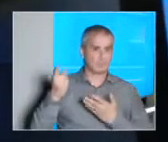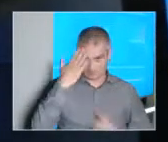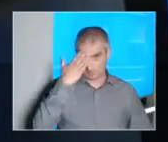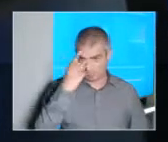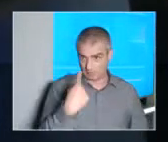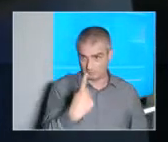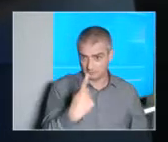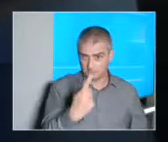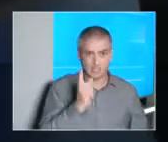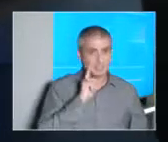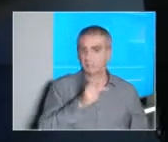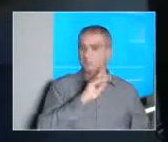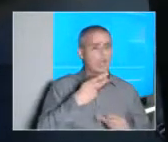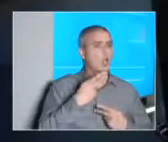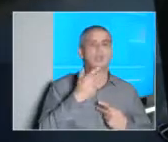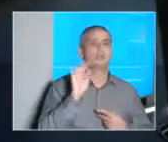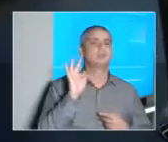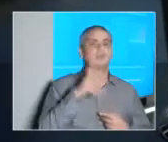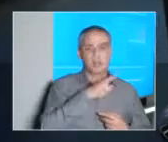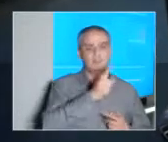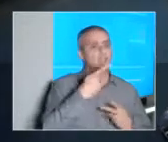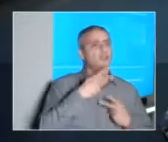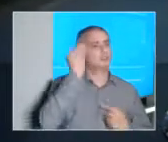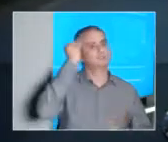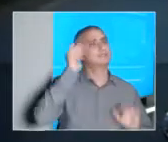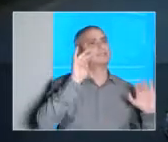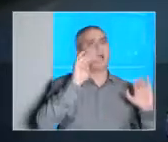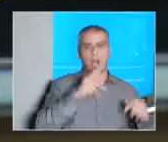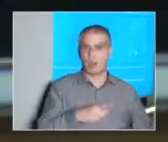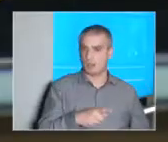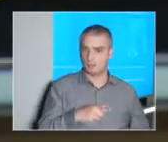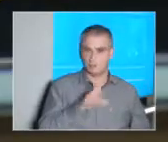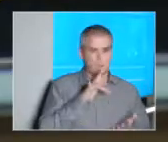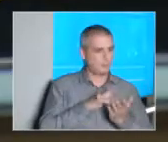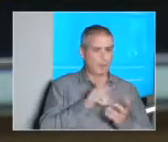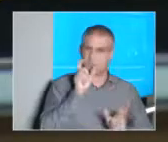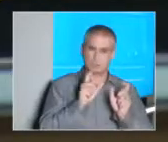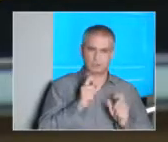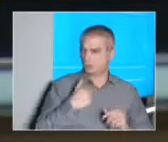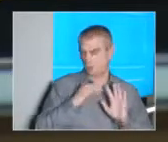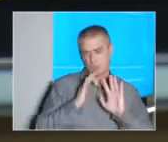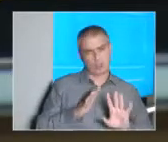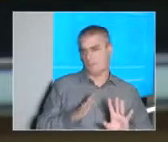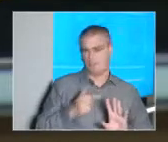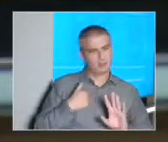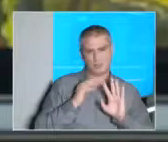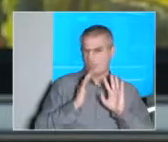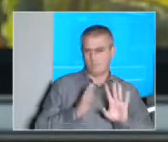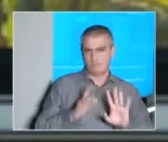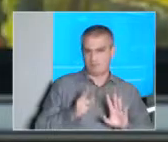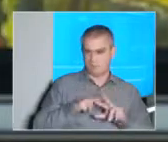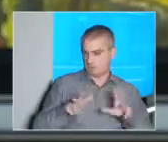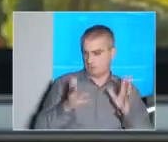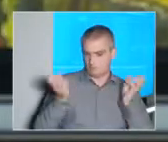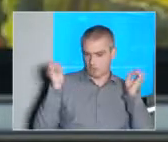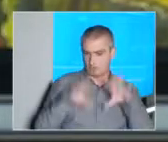מכיר בעצמך את הכינוי, רואי, זה לא יוסף רואי, טל, רואי, זה יוסף זל. רואי, אני חזרתי ואמרתי לך... זה מקום אני, שאנשים אני מגיעים אליו לא במצב אחד, מאוד, לא, והמצב לא, לא,